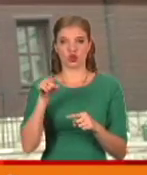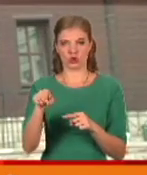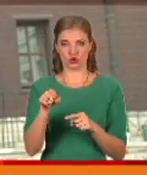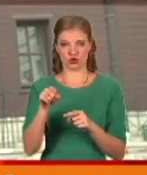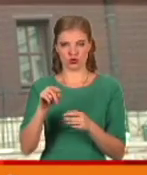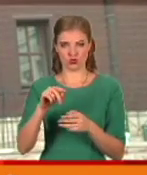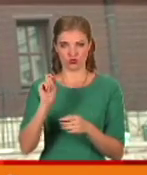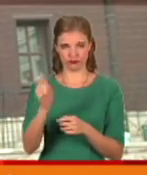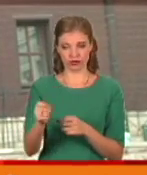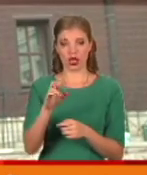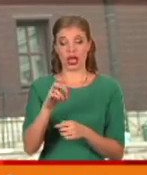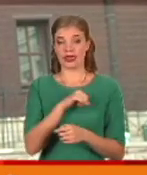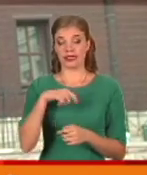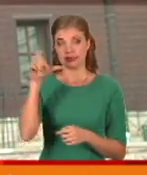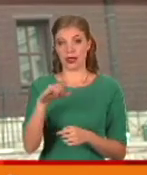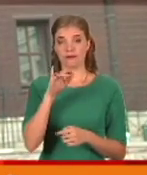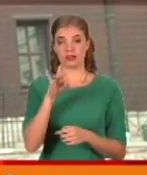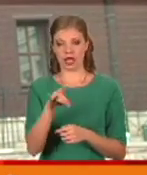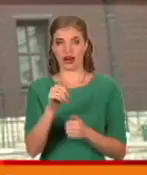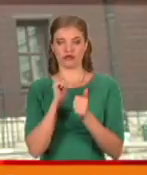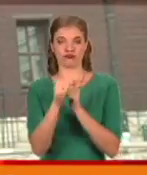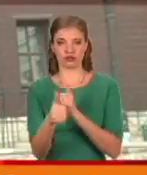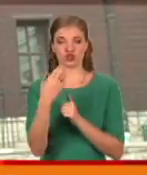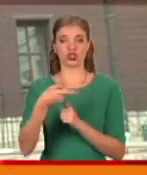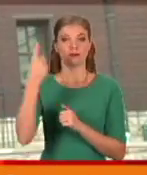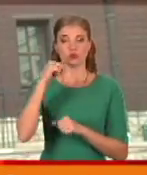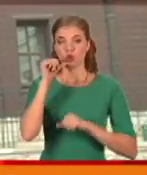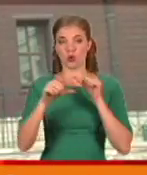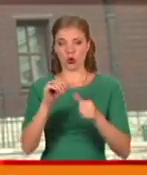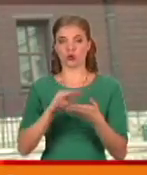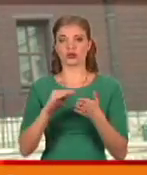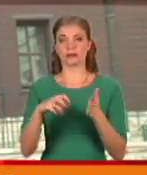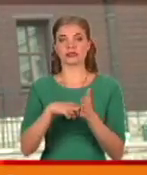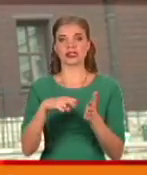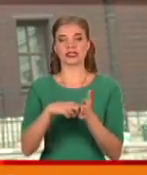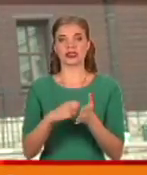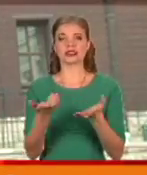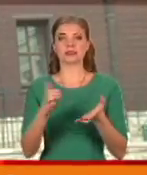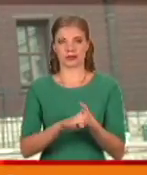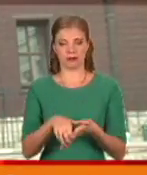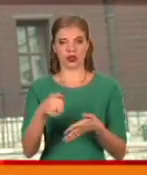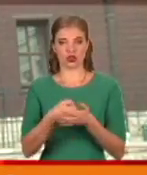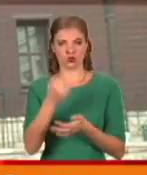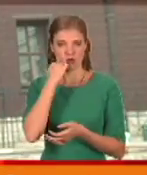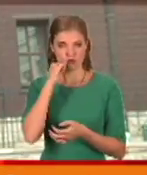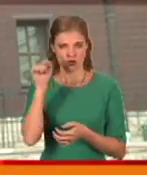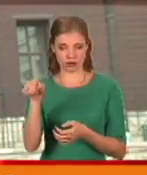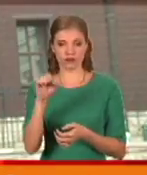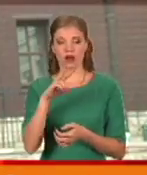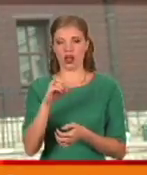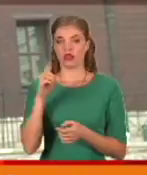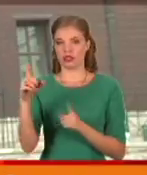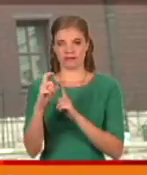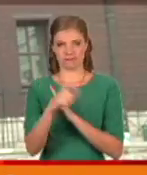анафему. Але скажу так, що сам Філарет пішов на випередження ще минулого року, написав лист примирення до Москви, до Московського патріархату, але